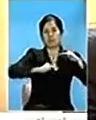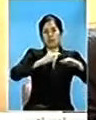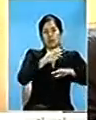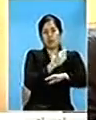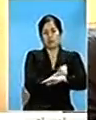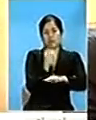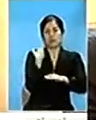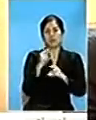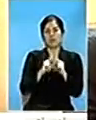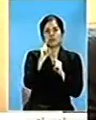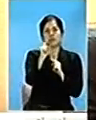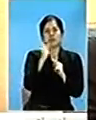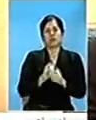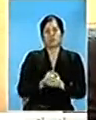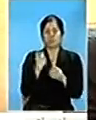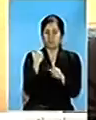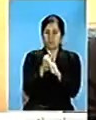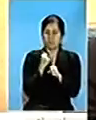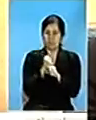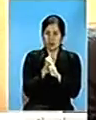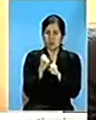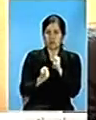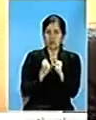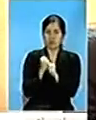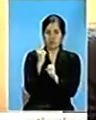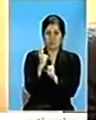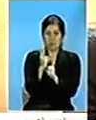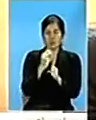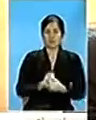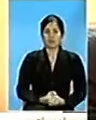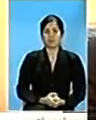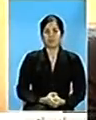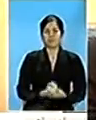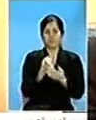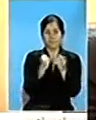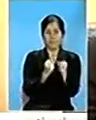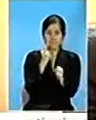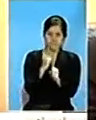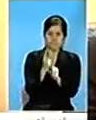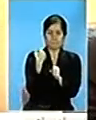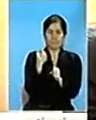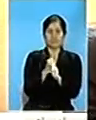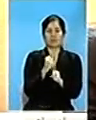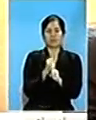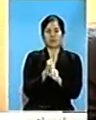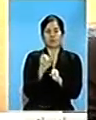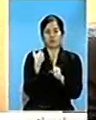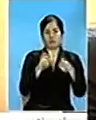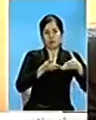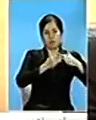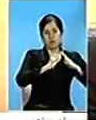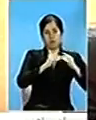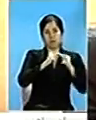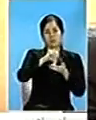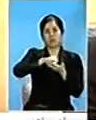กทำงานกันเพียง2ปีนะคะ2ปีก็ใช้เวลาในการจัดตั้งสภา